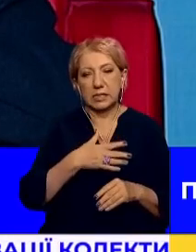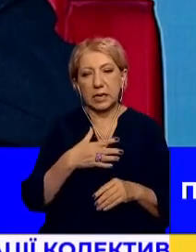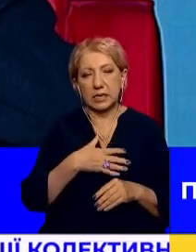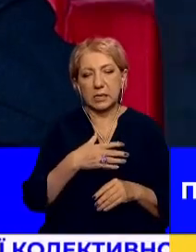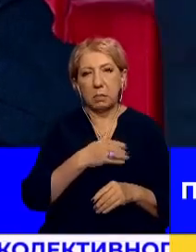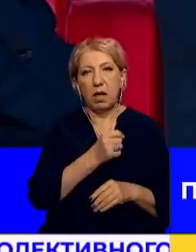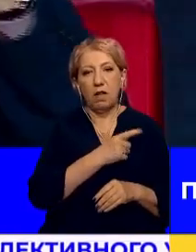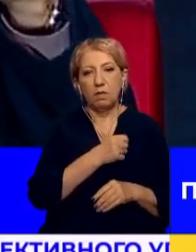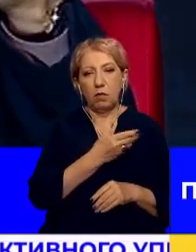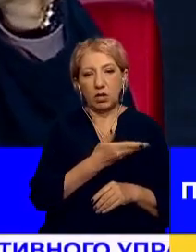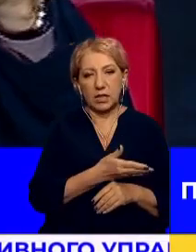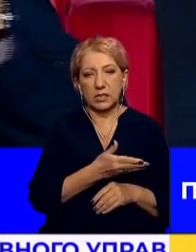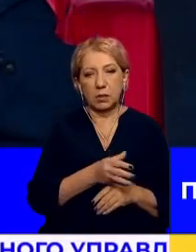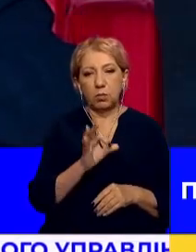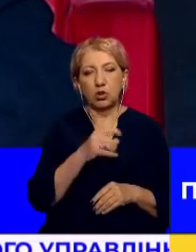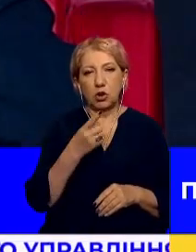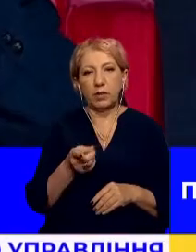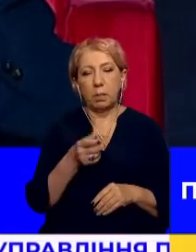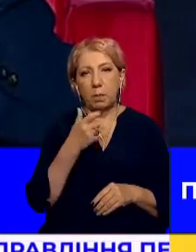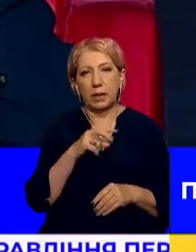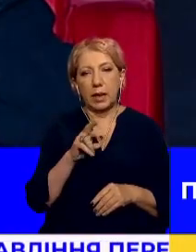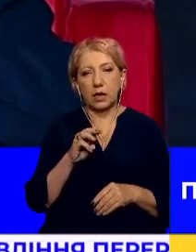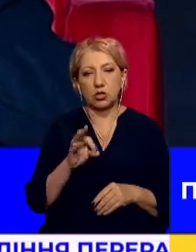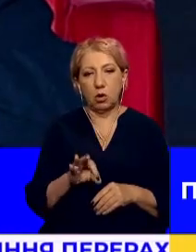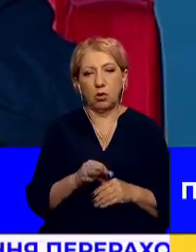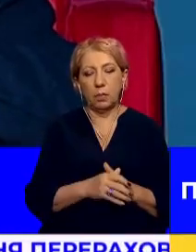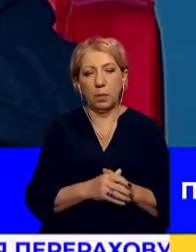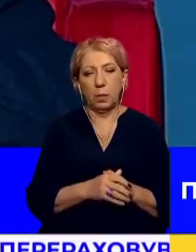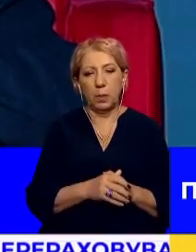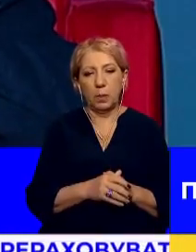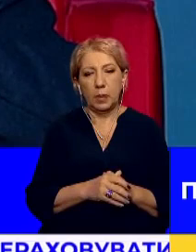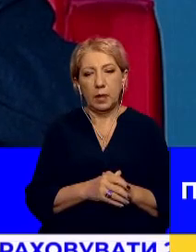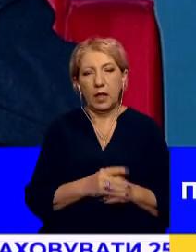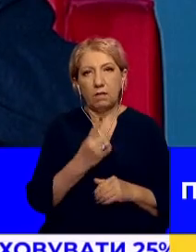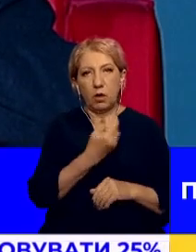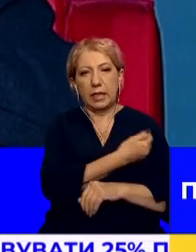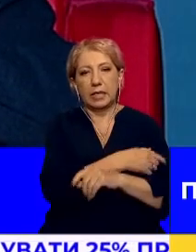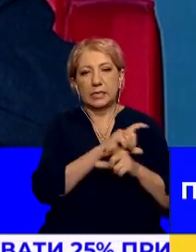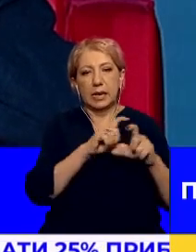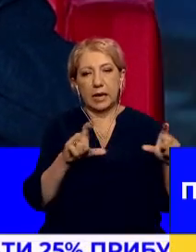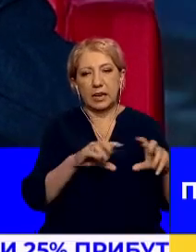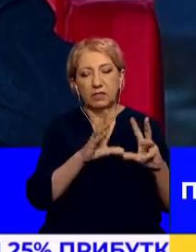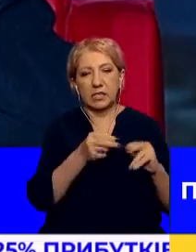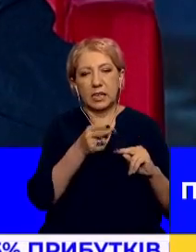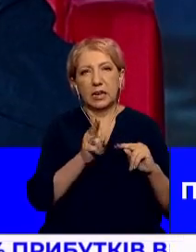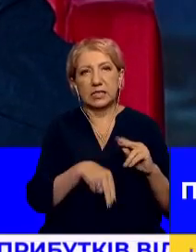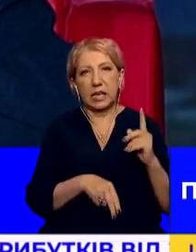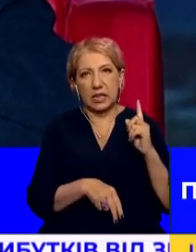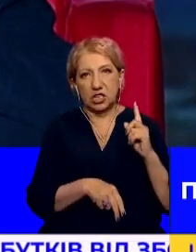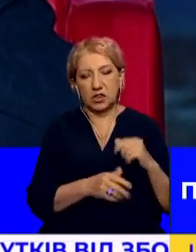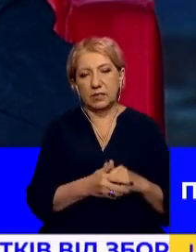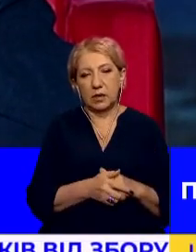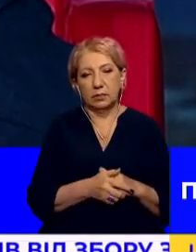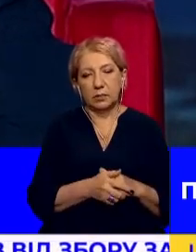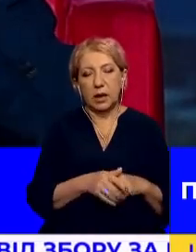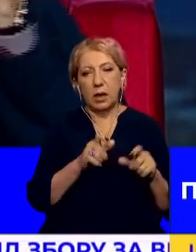В Одесі, от про що говорив пан Ляшко, так темпераментно, в одній з лікарень він взагалі закінчився.